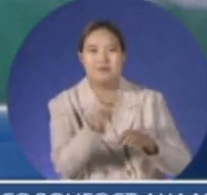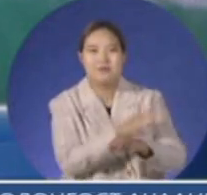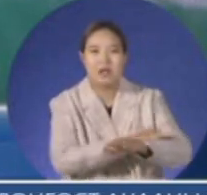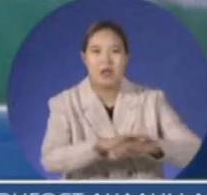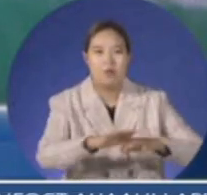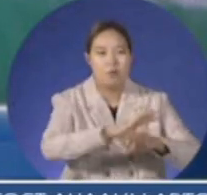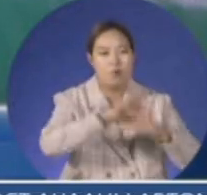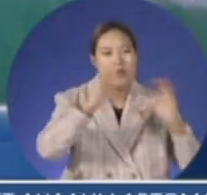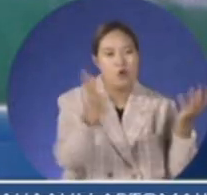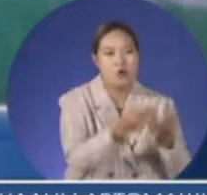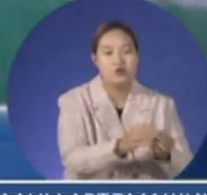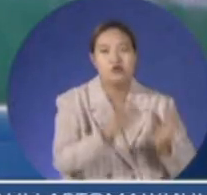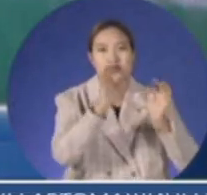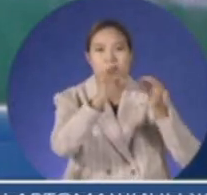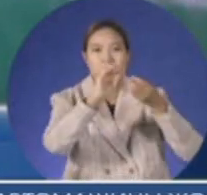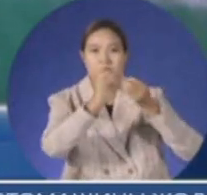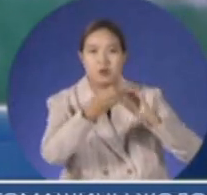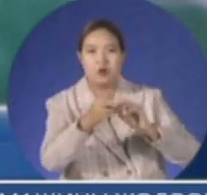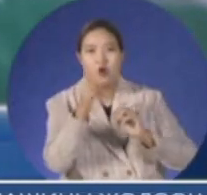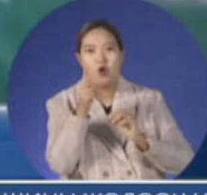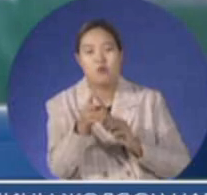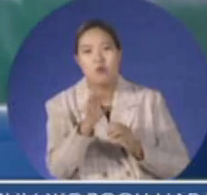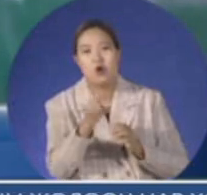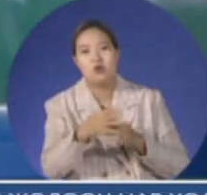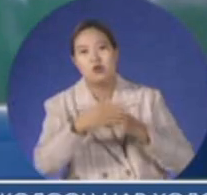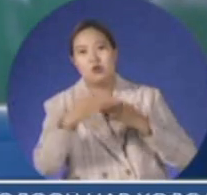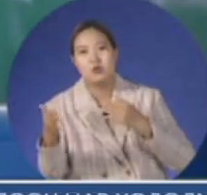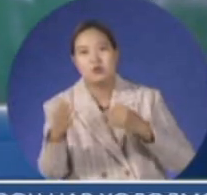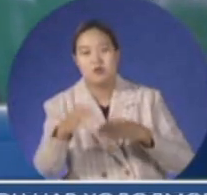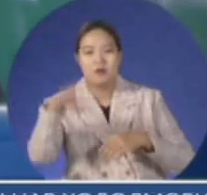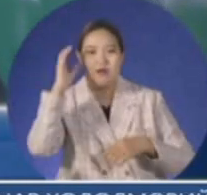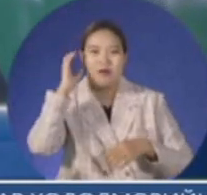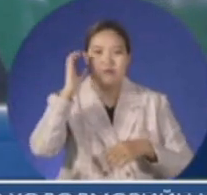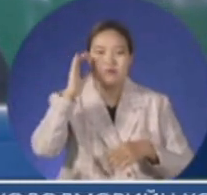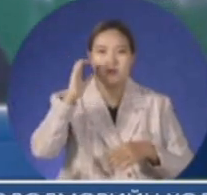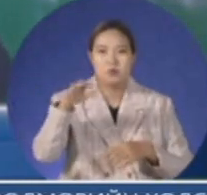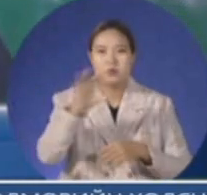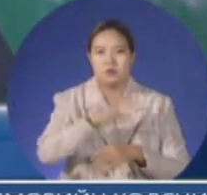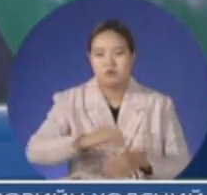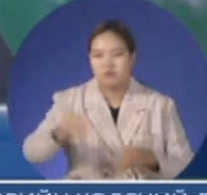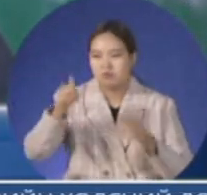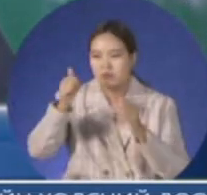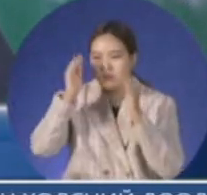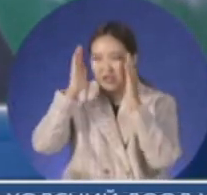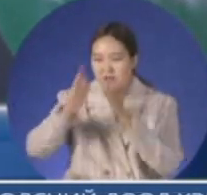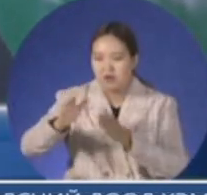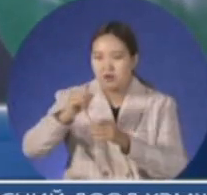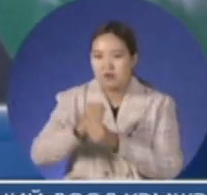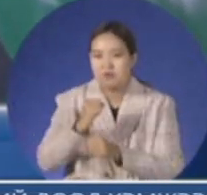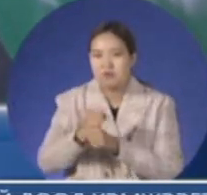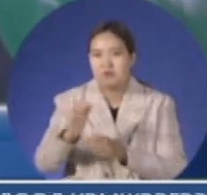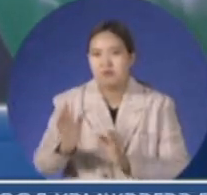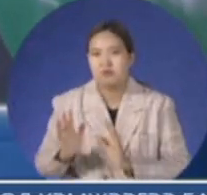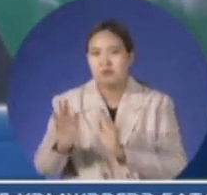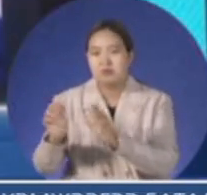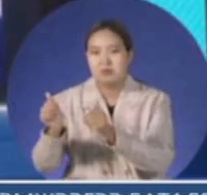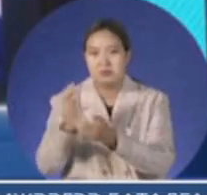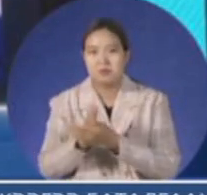явуулсан. Дараа нь 2000-аад оноос хойш бол нийтийн тээврийн асуудал дээр бол маш хүч хайж нэгийг хөгжүүлж эхэлсэн байна шүү дээ.